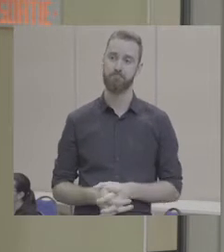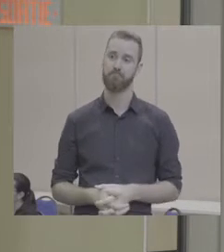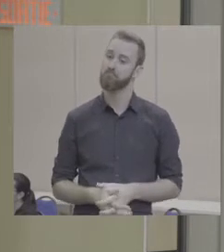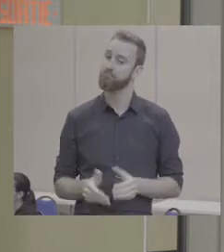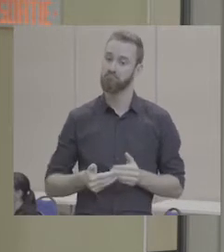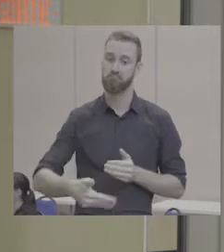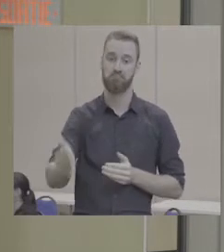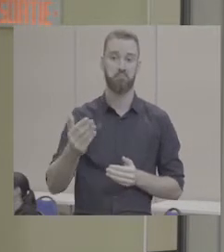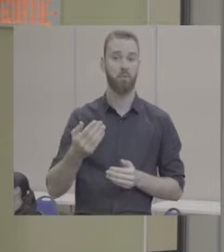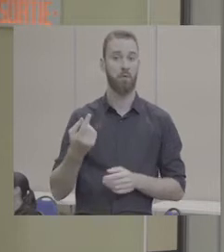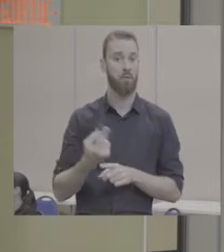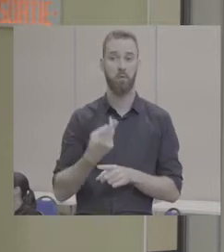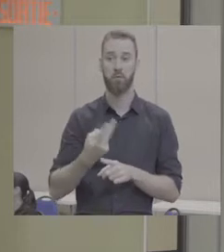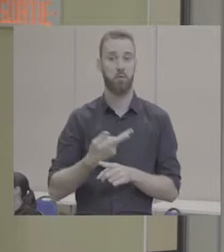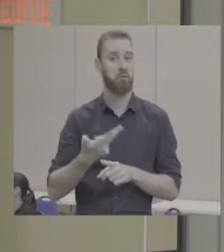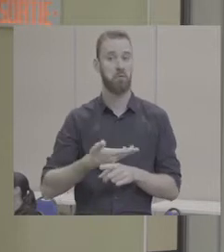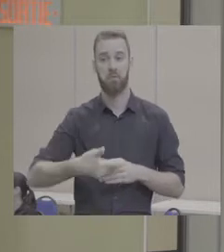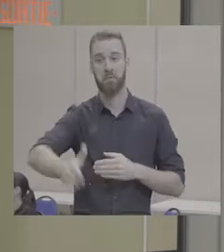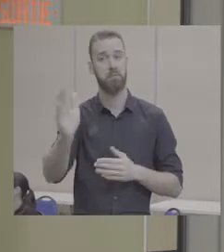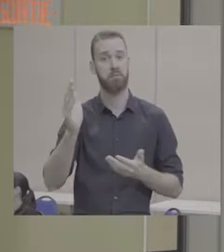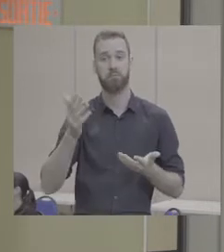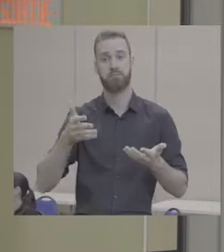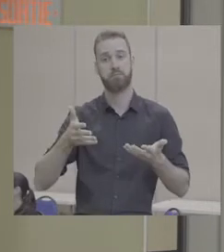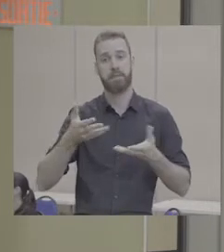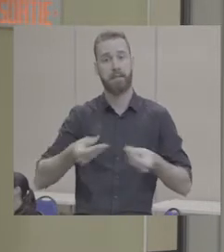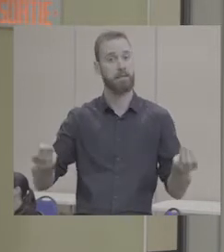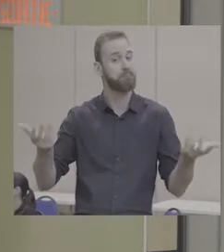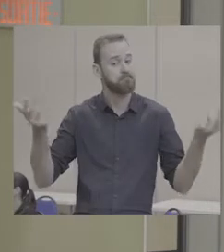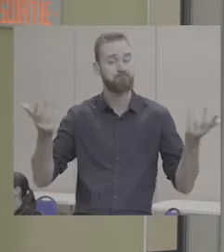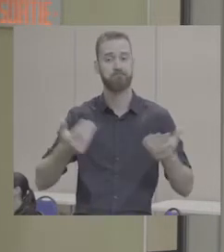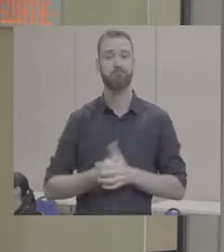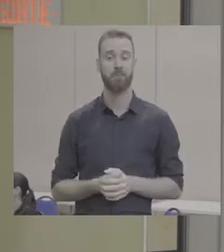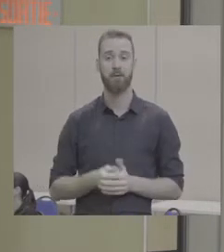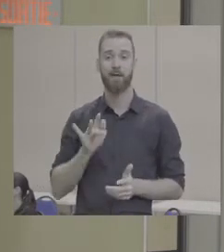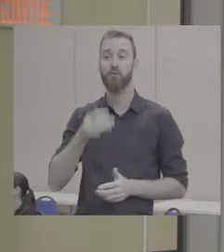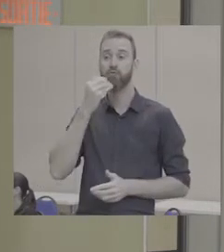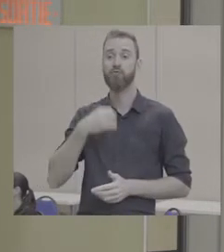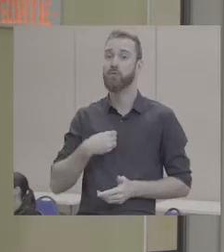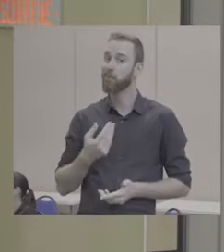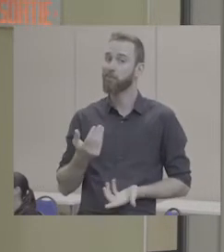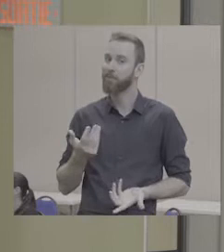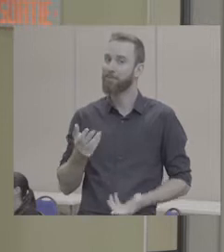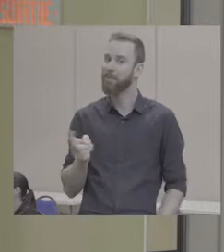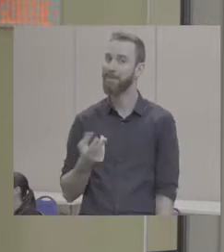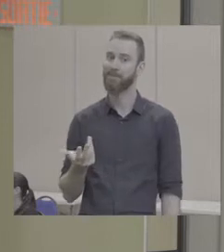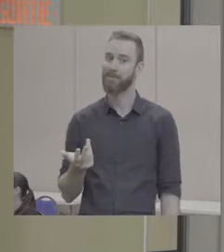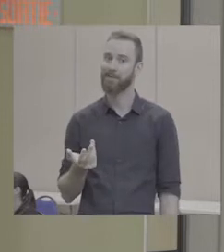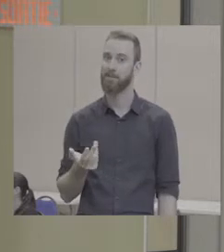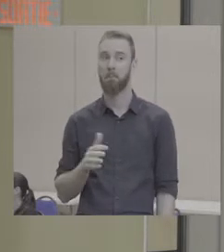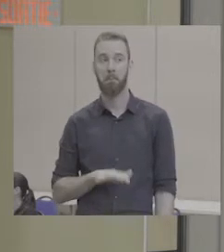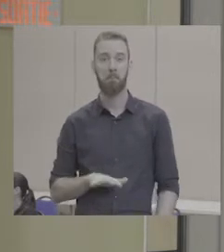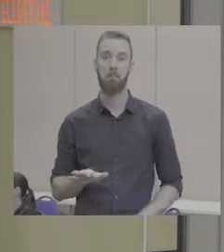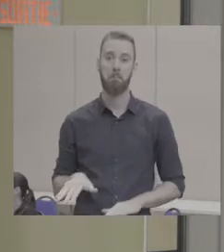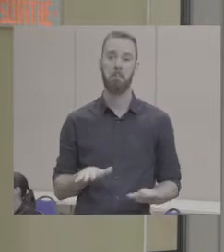Puis ça va prendre plusieurs mois avant que ça se règle. Parce que chez nous, ça ne va pas vite. Pour